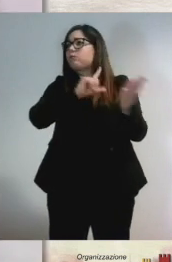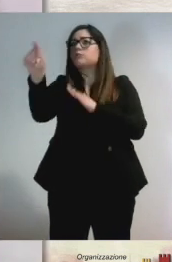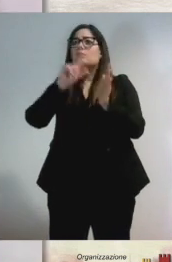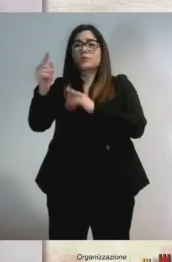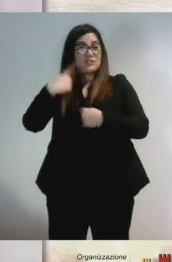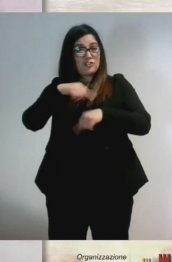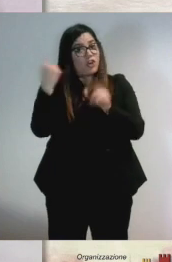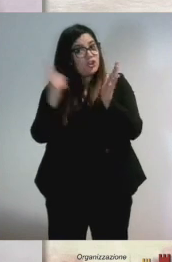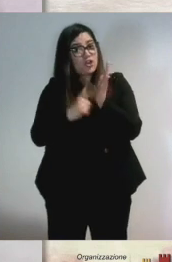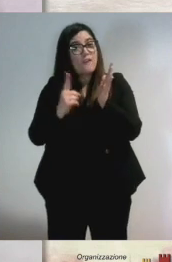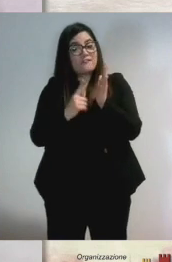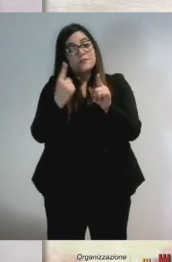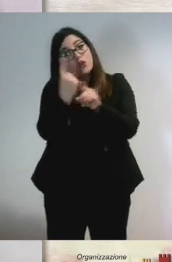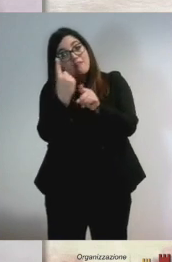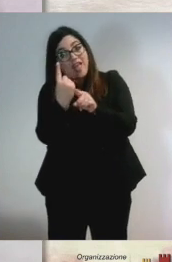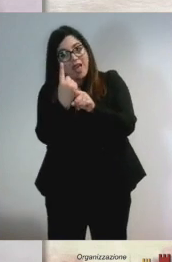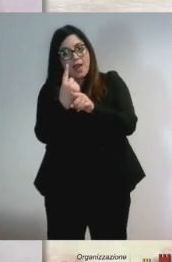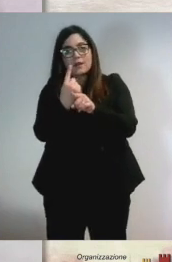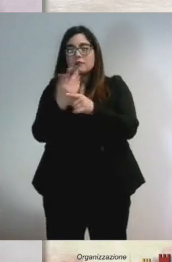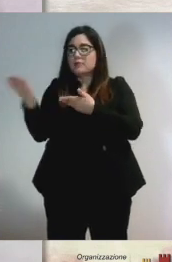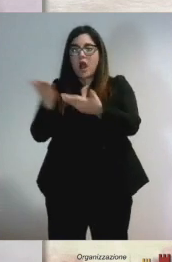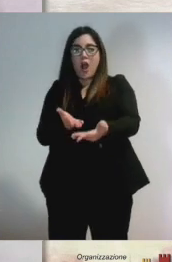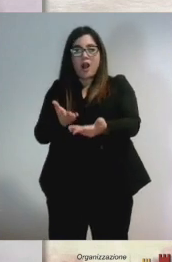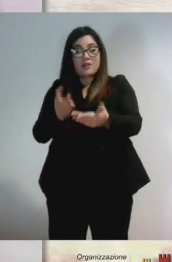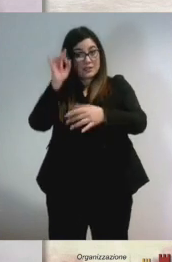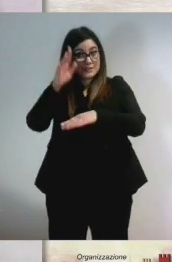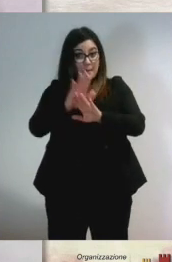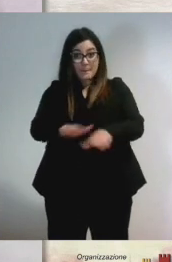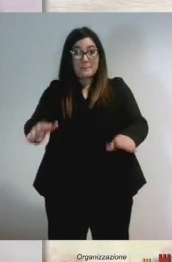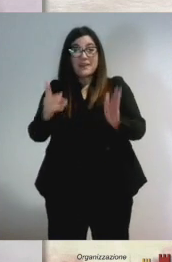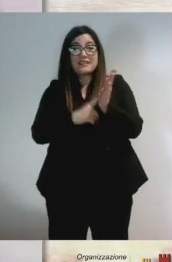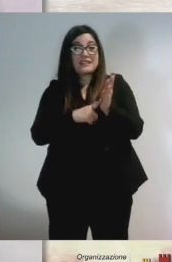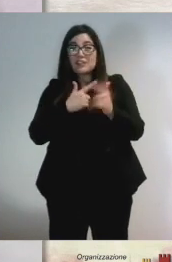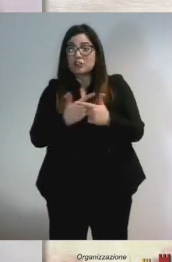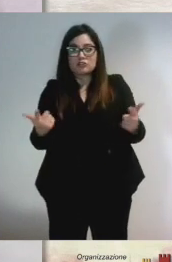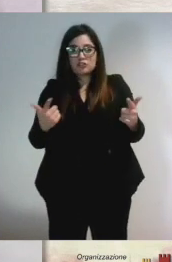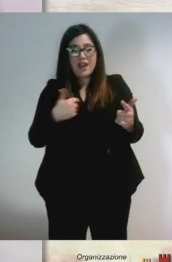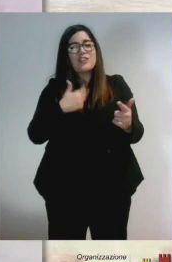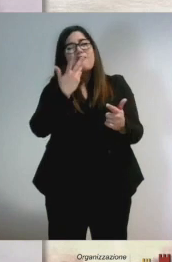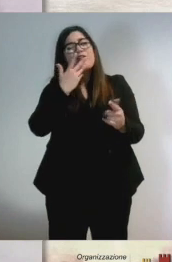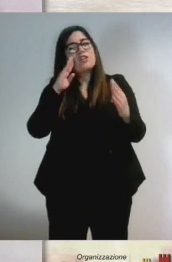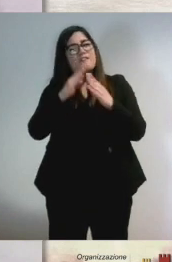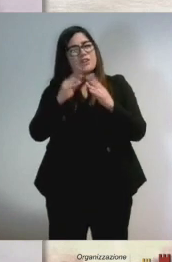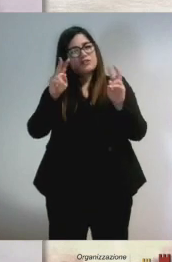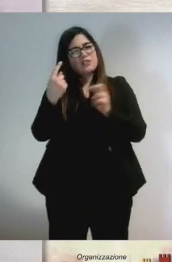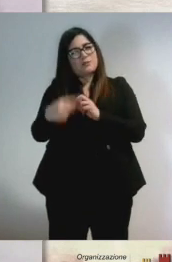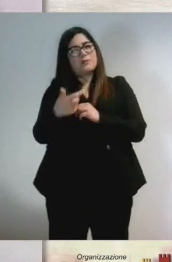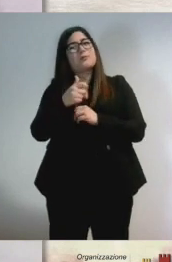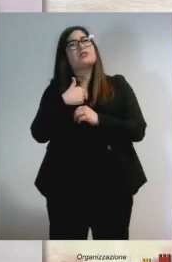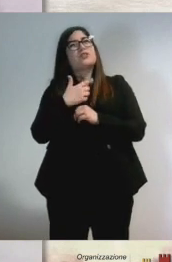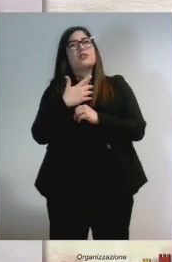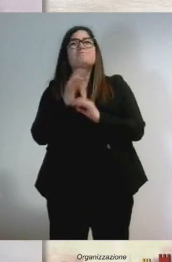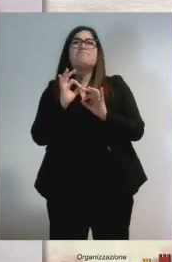situazioni in cui bambini non hanno diritti lo voglio affrontare questo tema Proprio perché sono in un comune